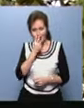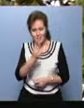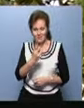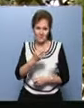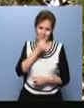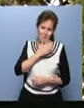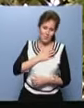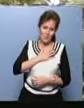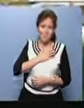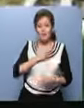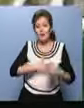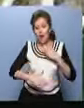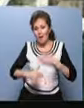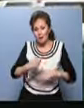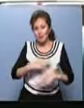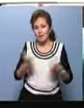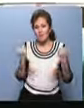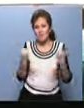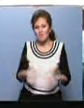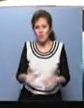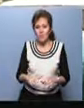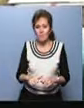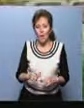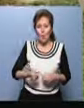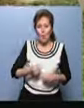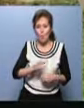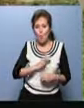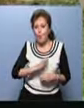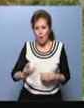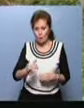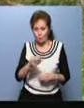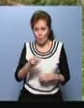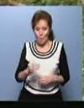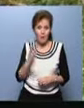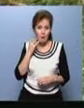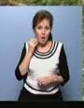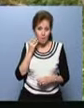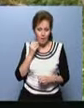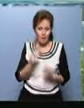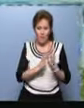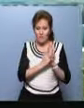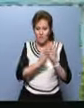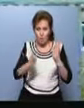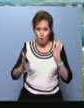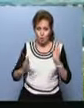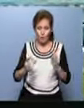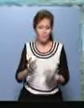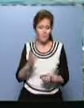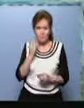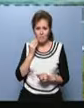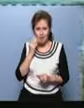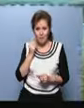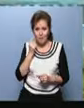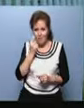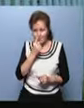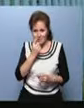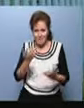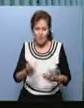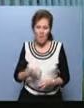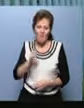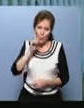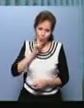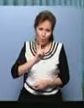Радуется Наталья Устиновна и небывалому урожаю яблок. В саду от сладких медовых не оторвать. Вкусные, сладкие. В